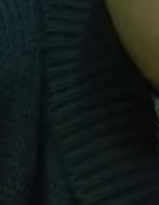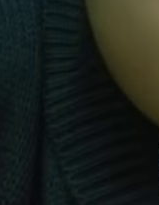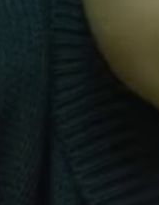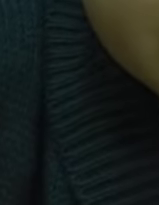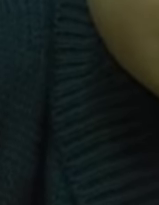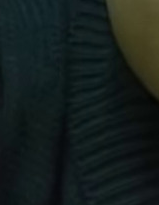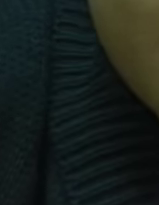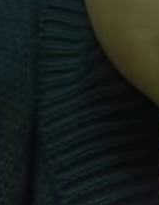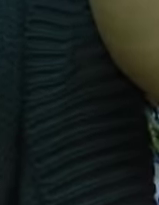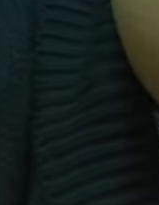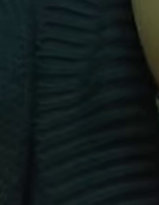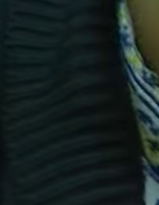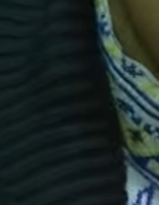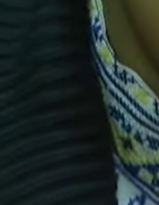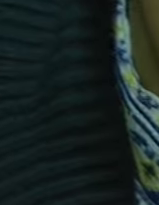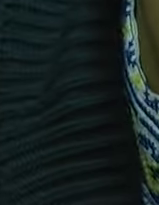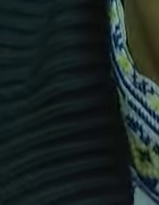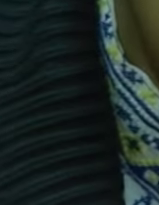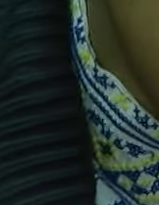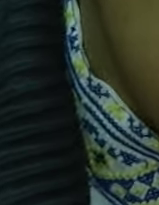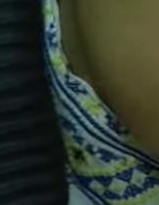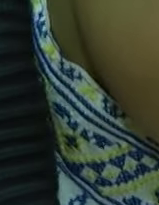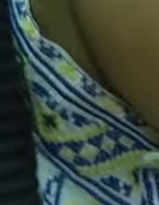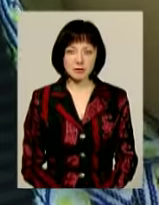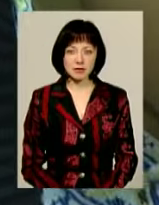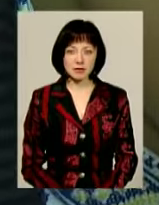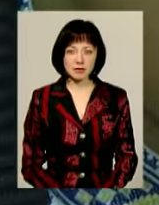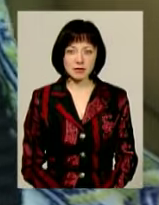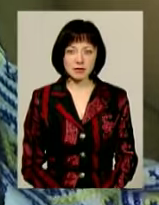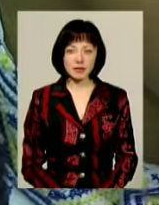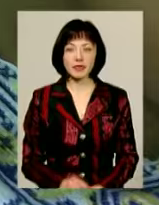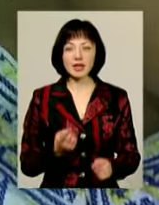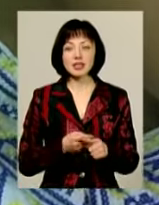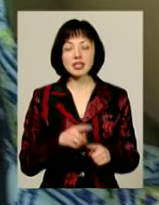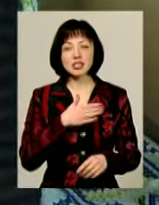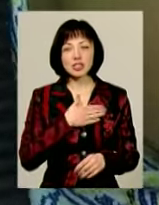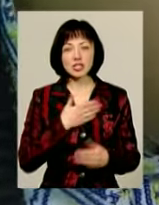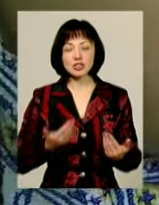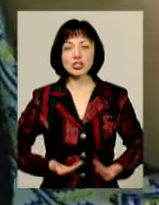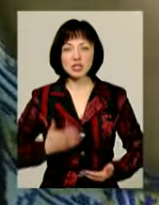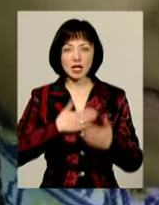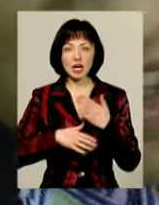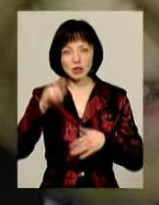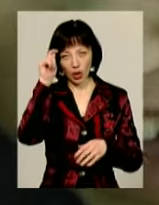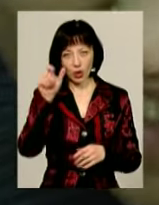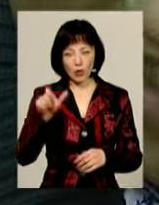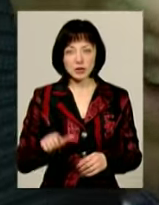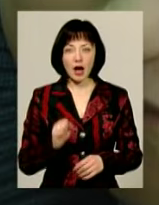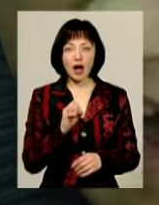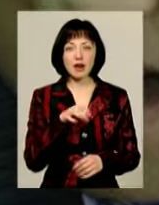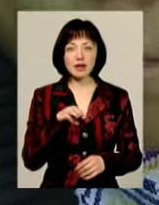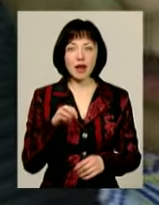свої, присягу вічну. Цей щирий та життєрадісний хлопчик Артем Харченко. В